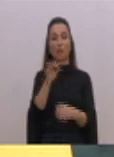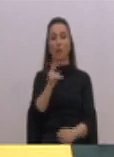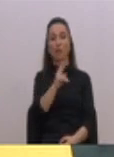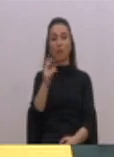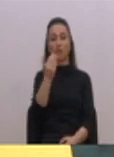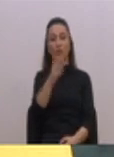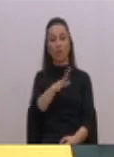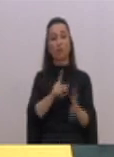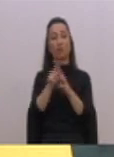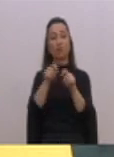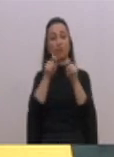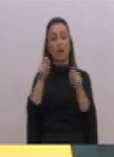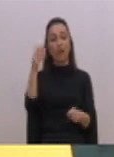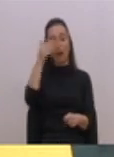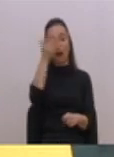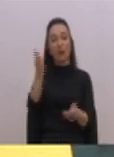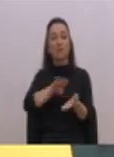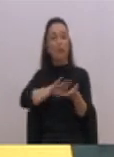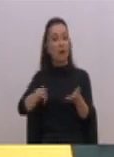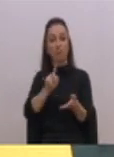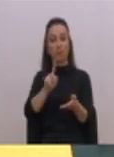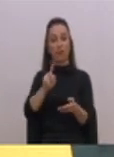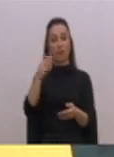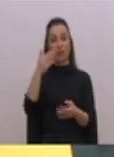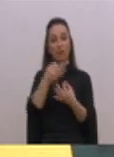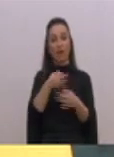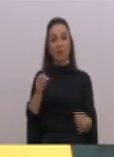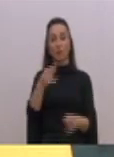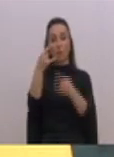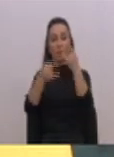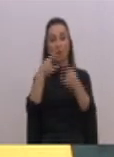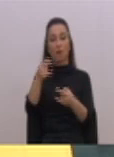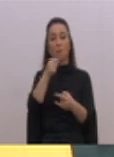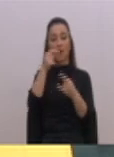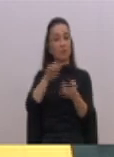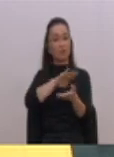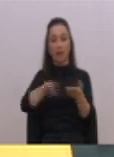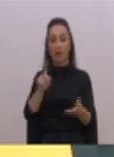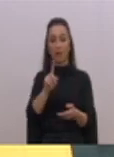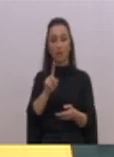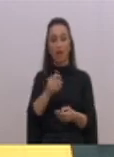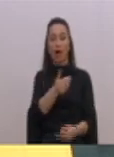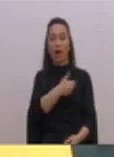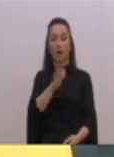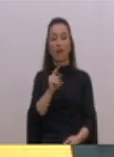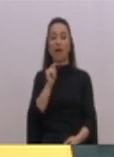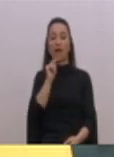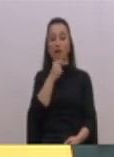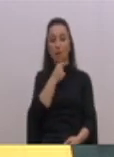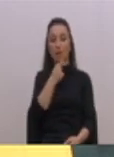თქვენ ქონდათ შექმნილი ხალხის გარეშე. არ უნდა თავისუფალი მედია მედიის გარეშე. არ უნდა